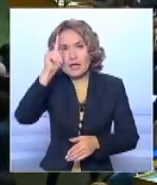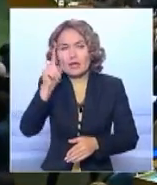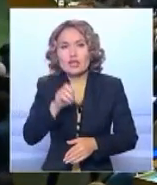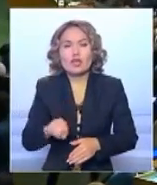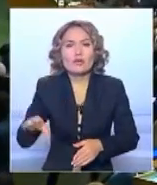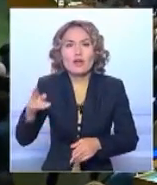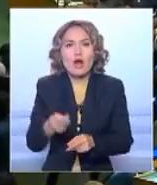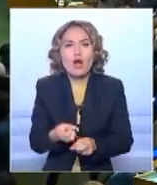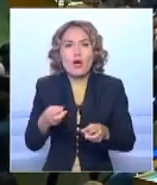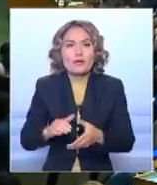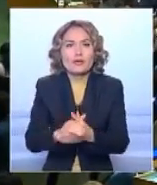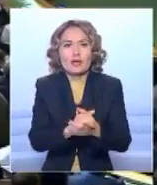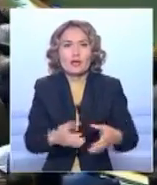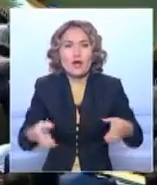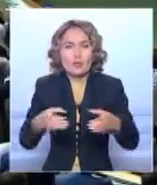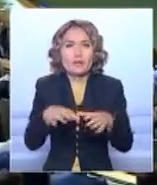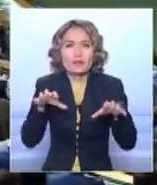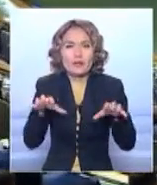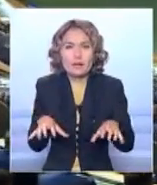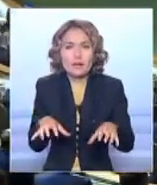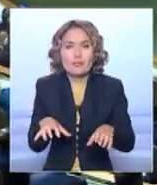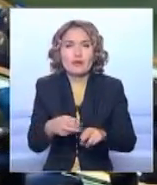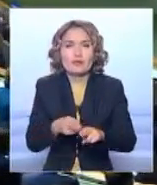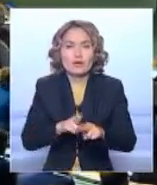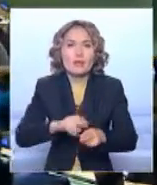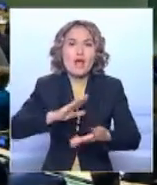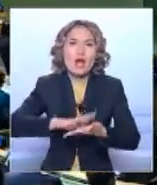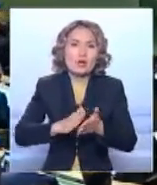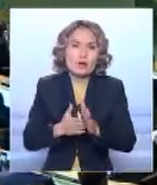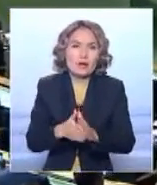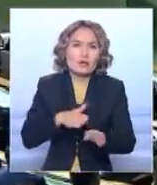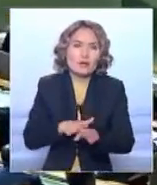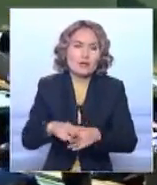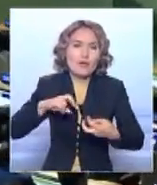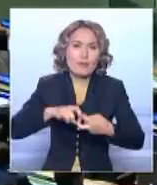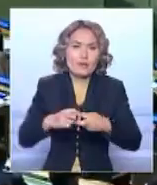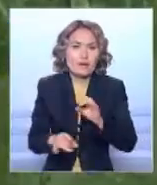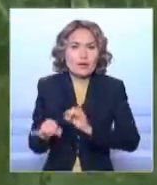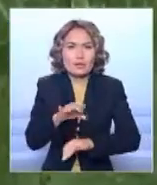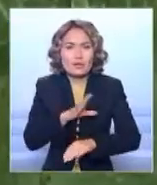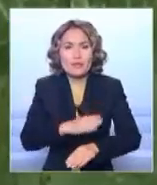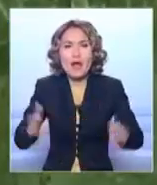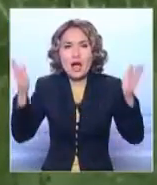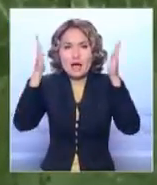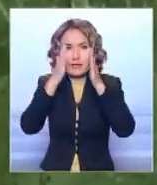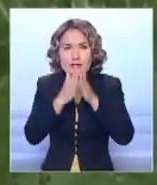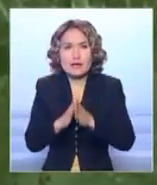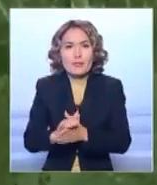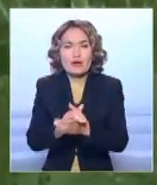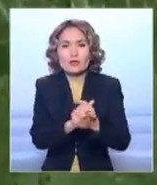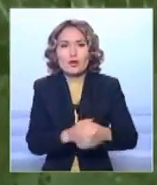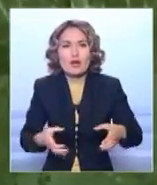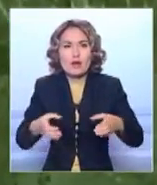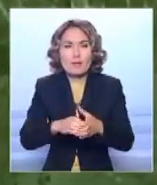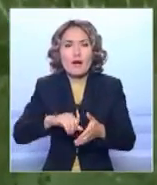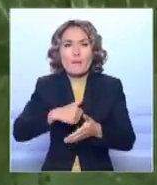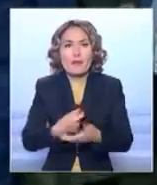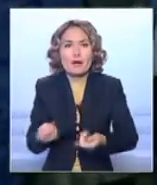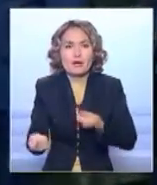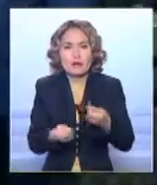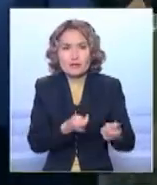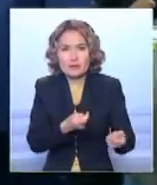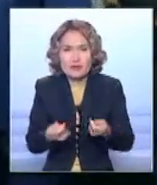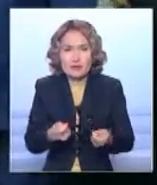және ынтымақтастық ұйымына төрағалығы және Минск келісімін жүзеге асыру мәселелері қаралды. Ислам ынтымақтастығы ұйымының бас хатшысы